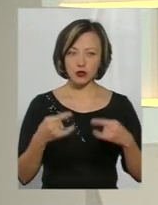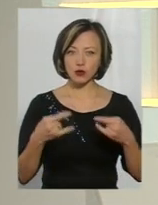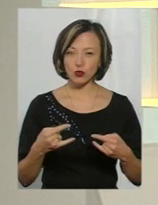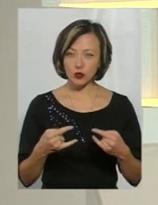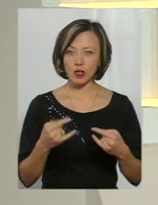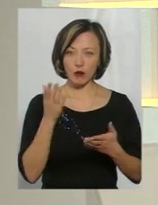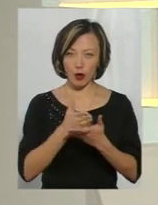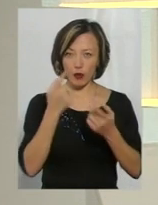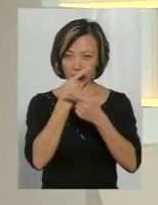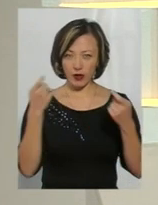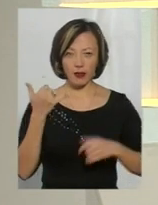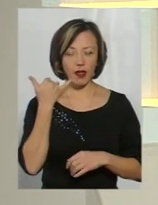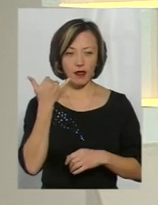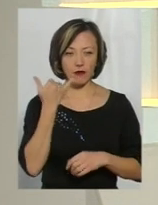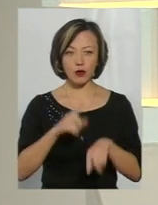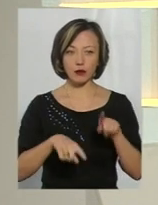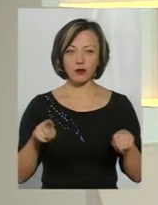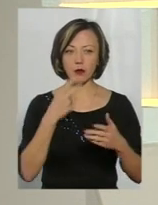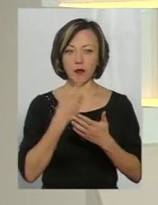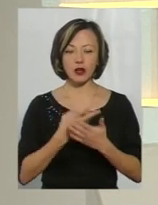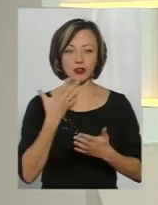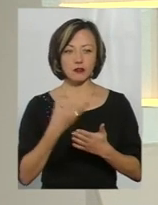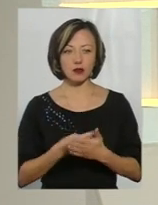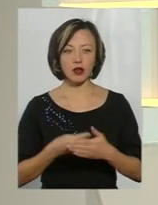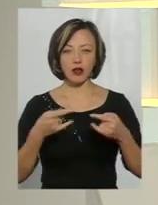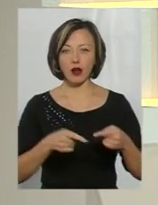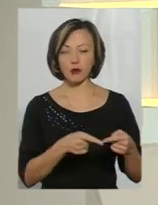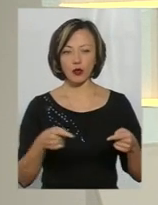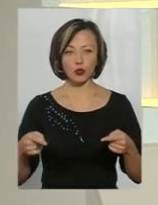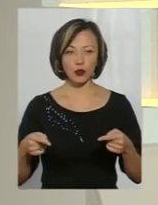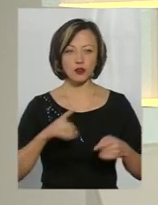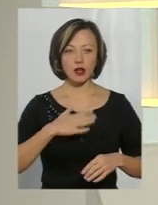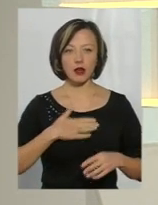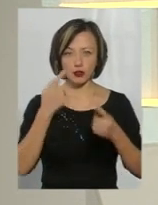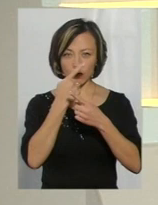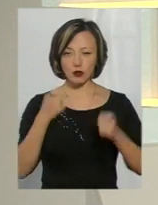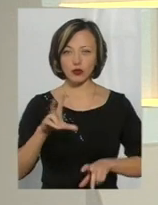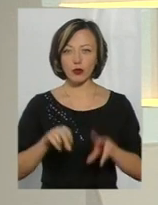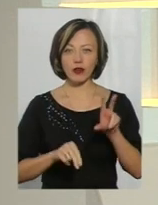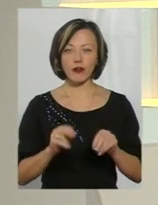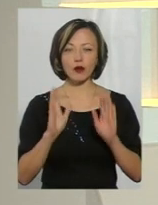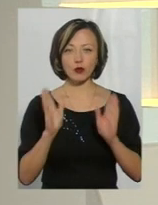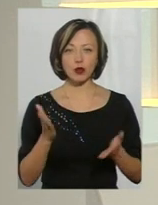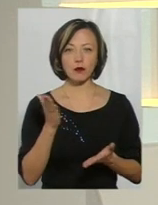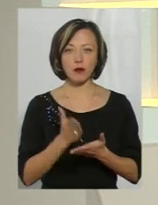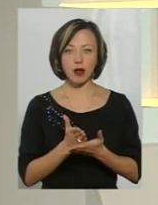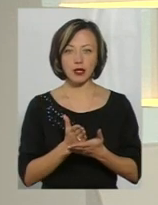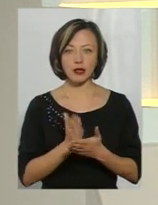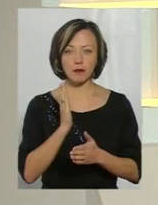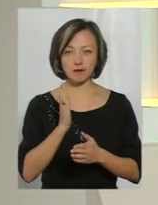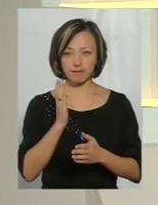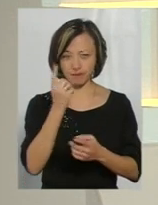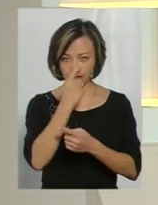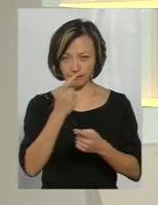наживо. Телефон періодично ви бачитимете на своїх екранах. Впродовж нашого ефіру, сподіваємося, будемо мати прямі